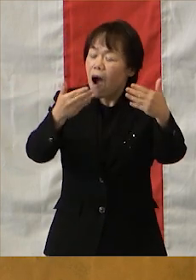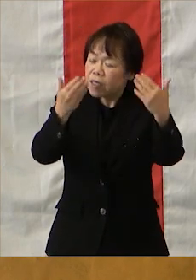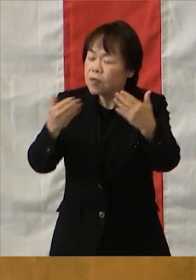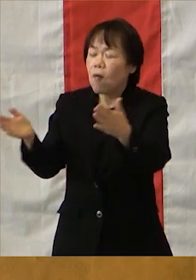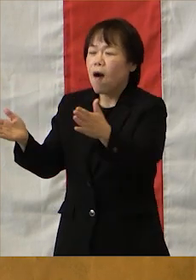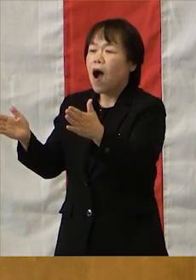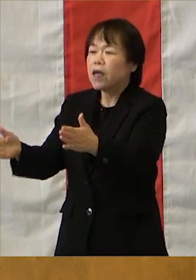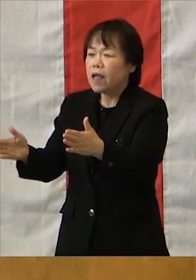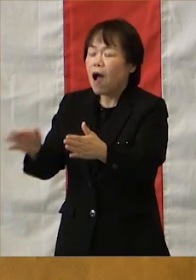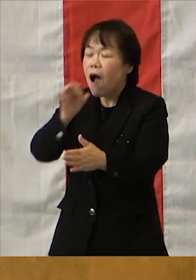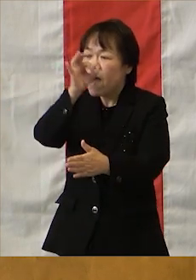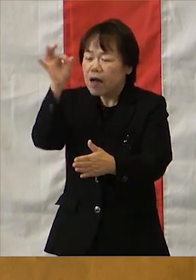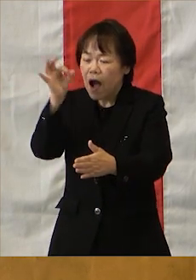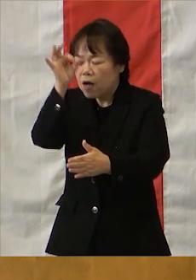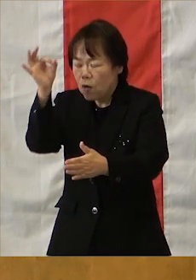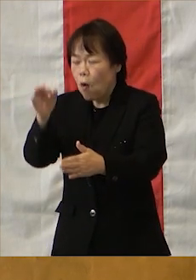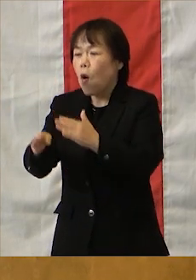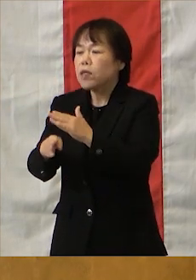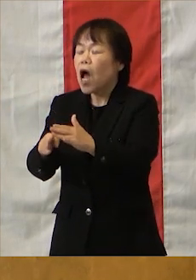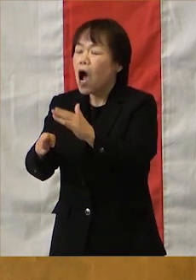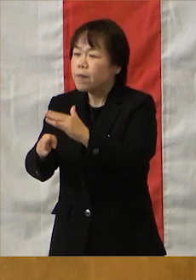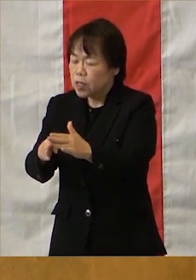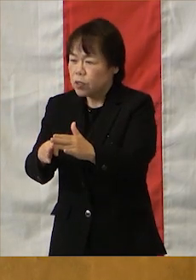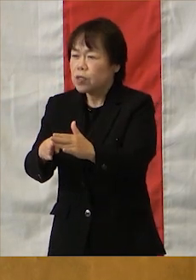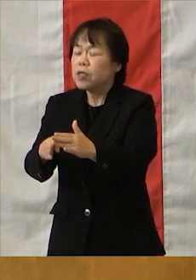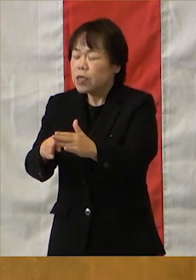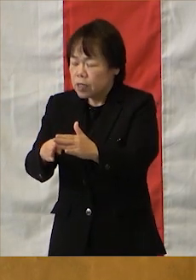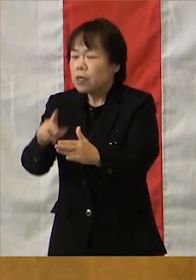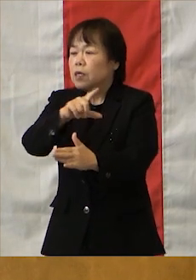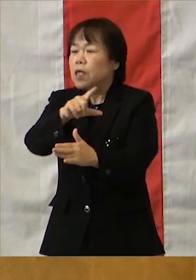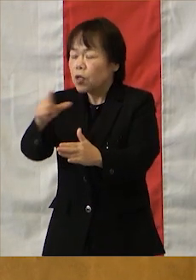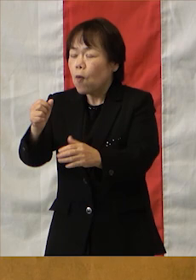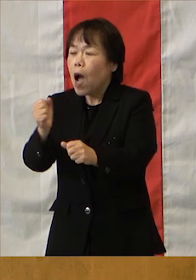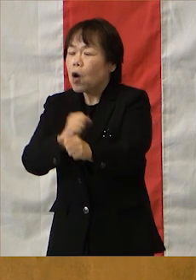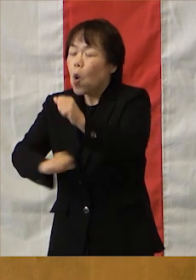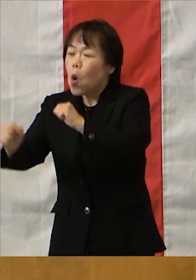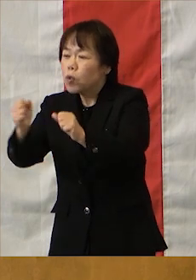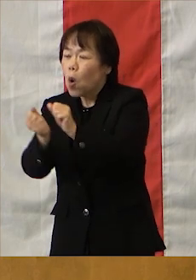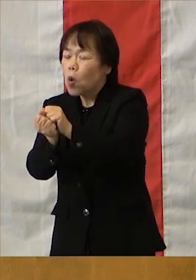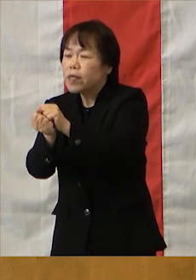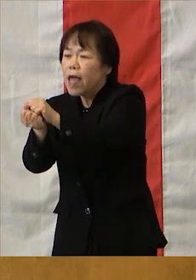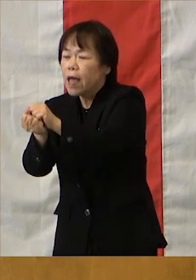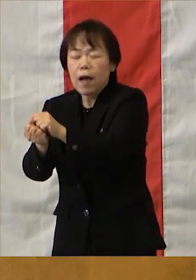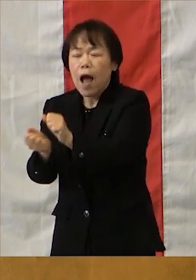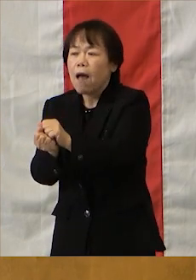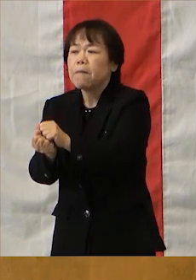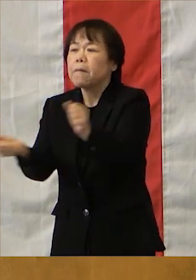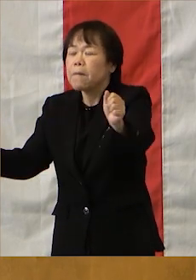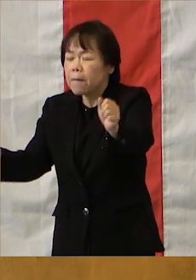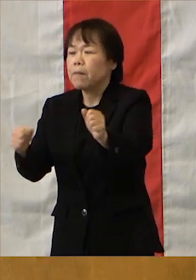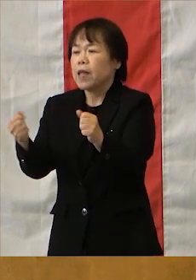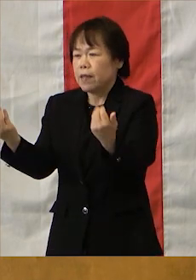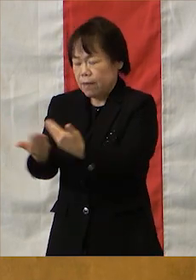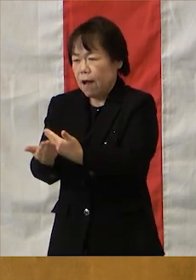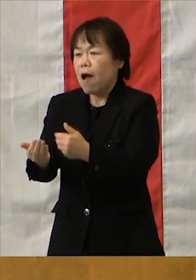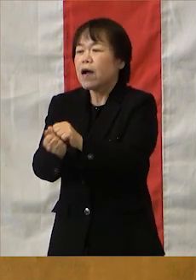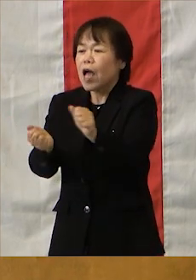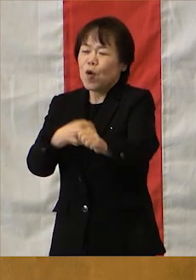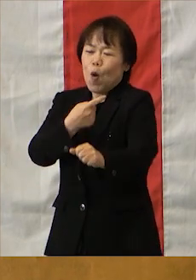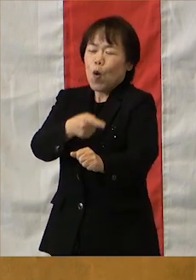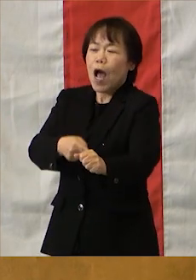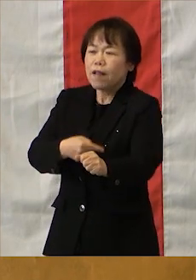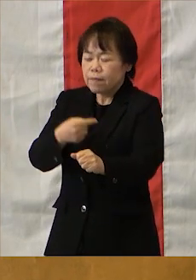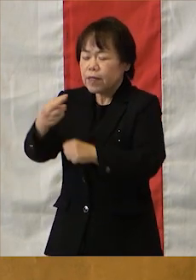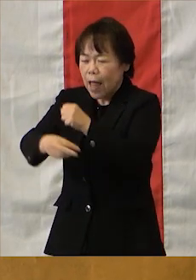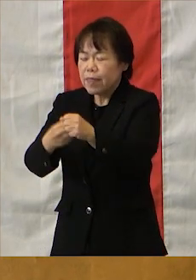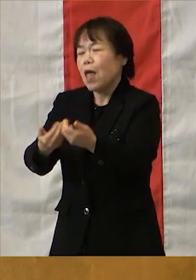て観光サービス等は行動の制限がなくなった3年ぶりの解放感と相